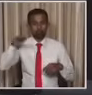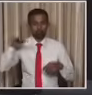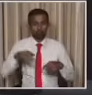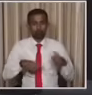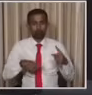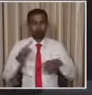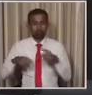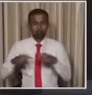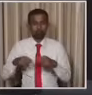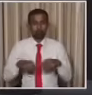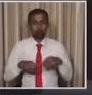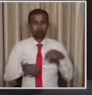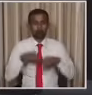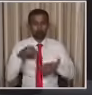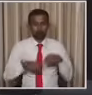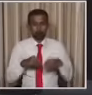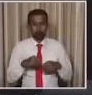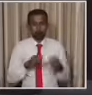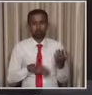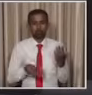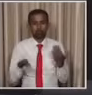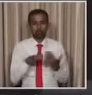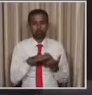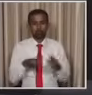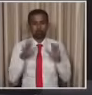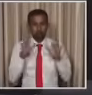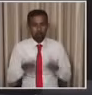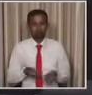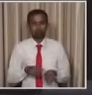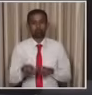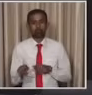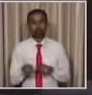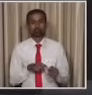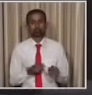මේ දේශපාලන සුනාමියේ අවසාන අදියරේ තමයි මේ